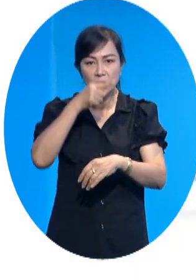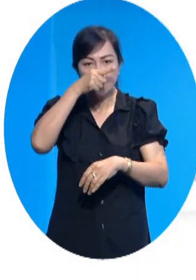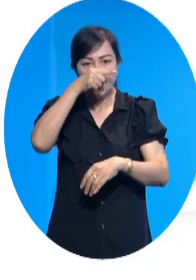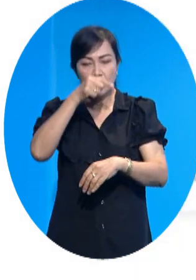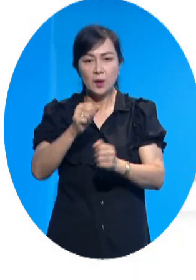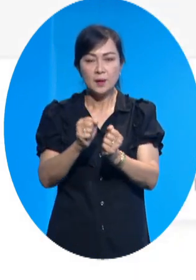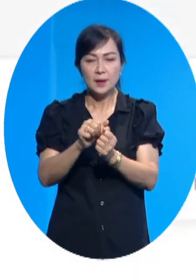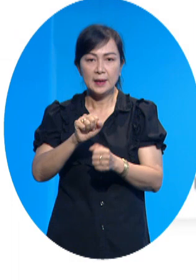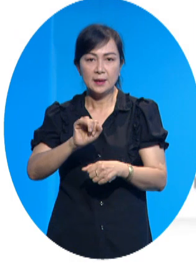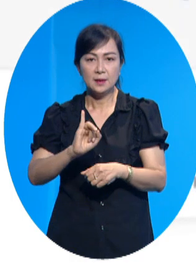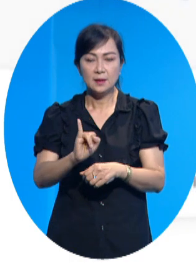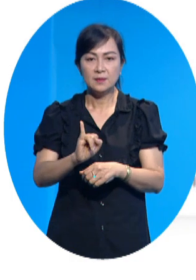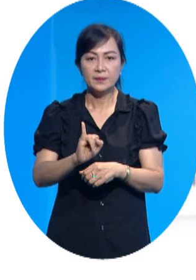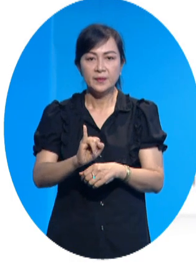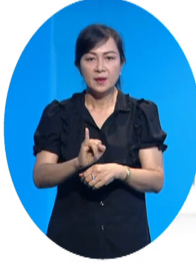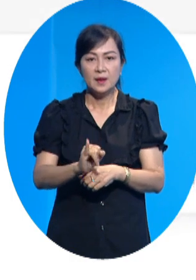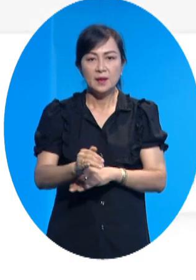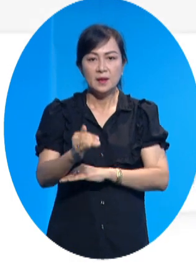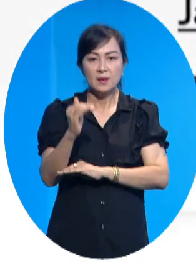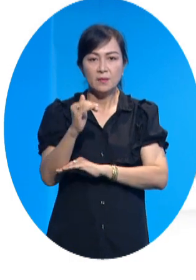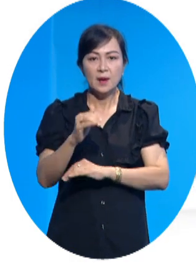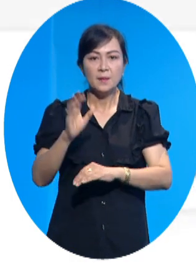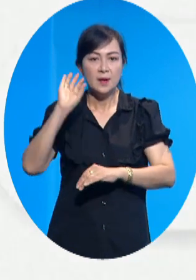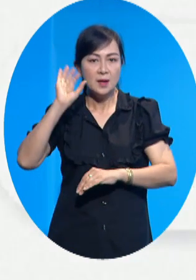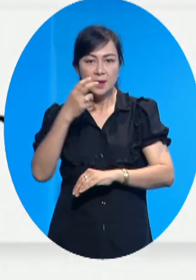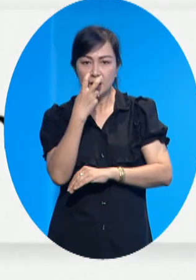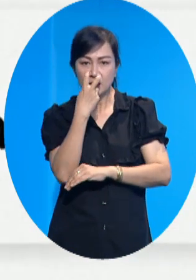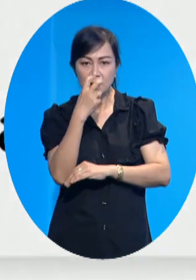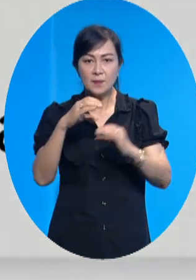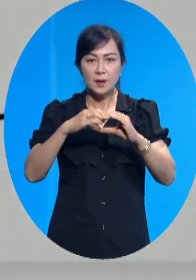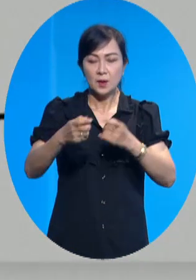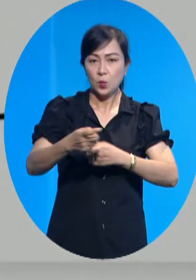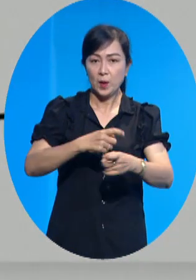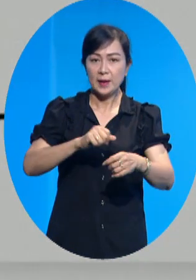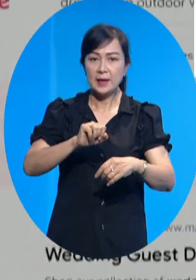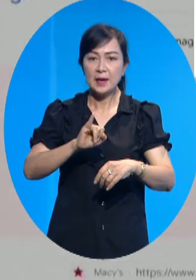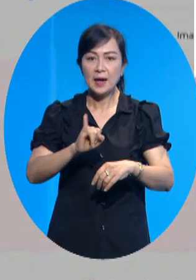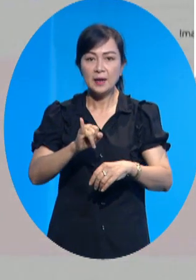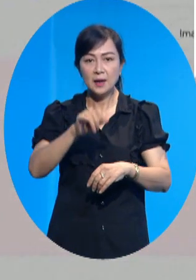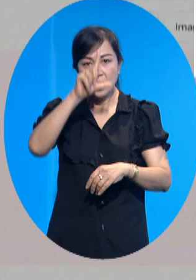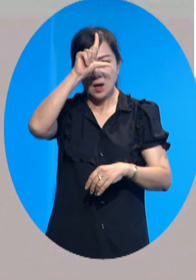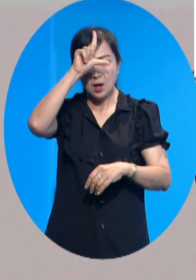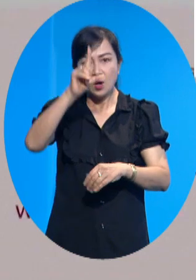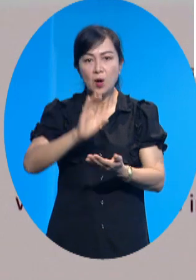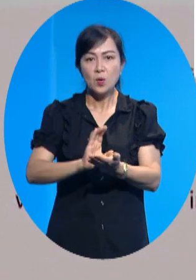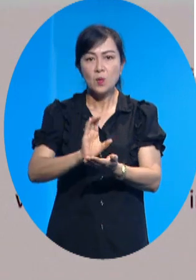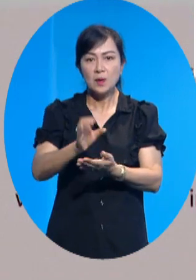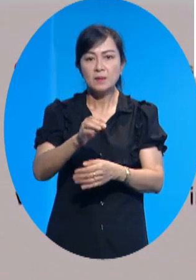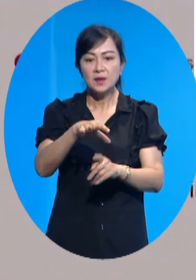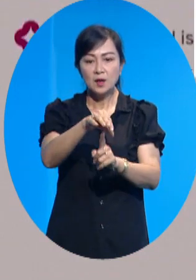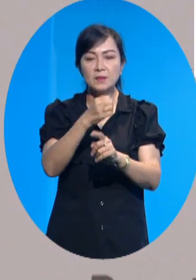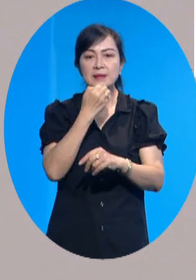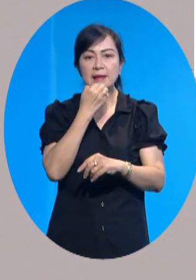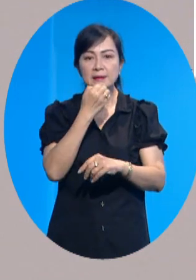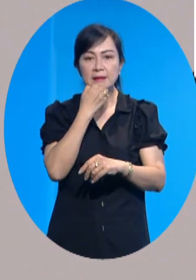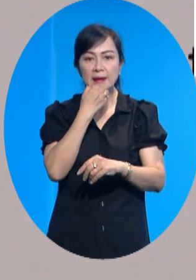rủi ro đi kèm với ai trong qua đó các nhà lập pháp trên khắp thế giới cũng đang xem xét cách thức quản lý ai khi lo ngại nó sẽ cung cấp